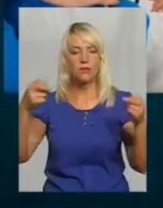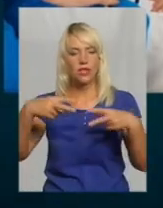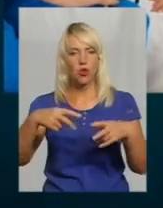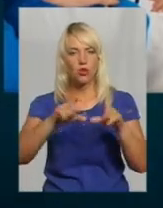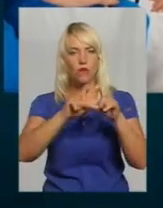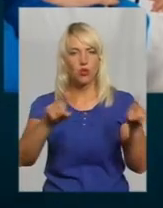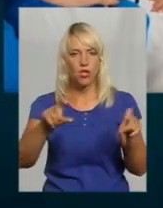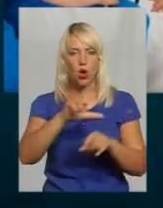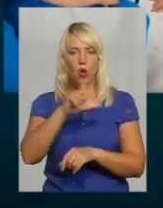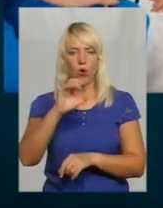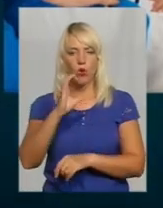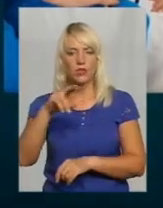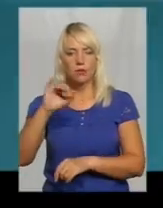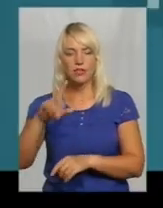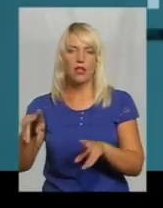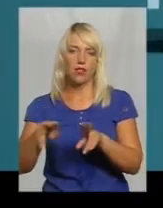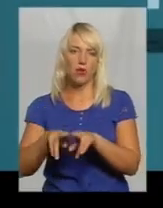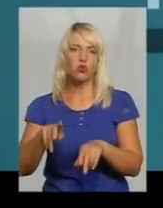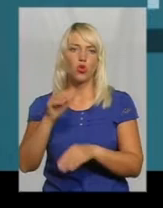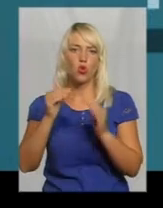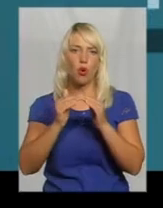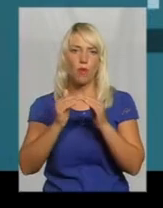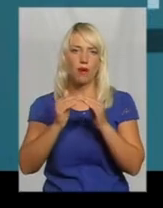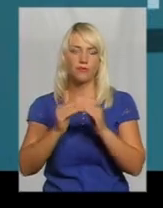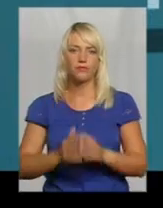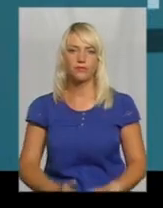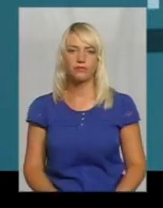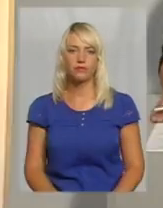захисту, хоспісу, так і вдома.